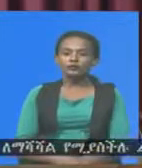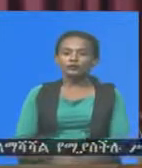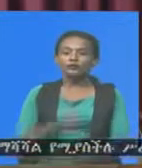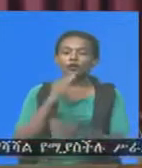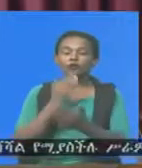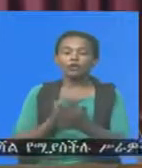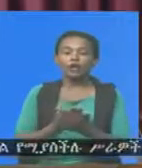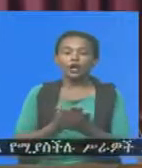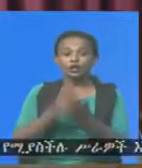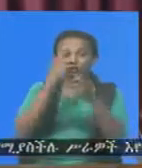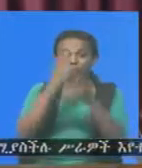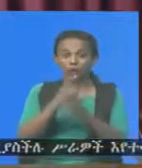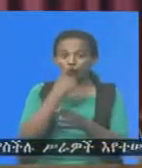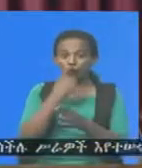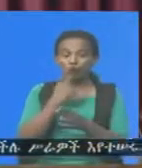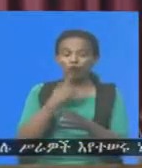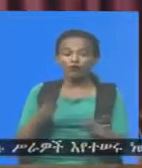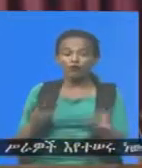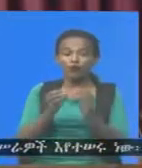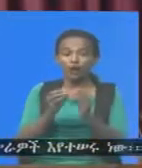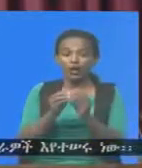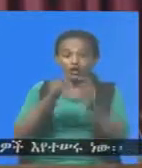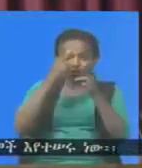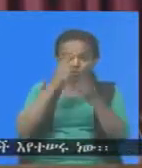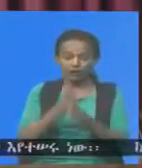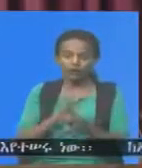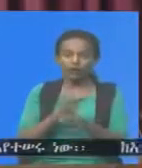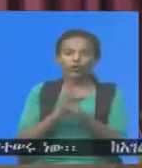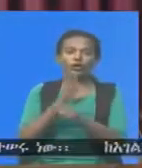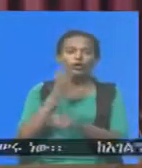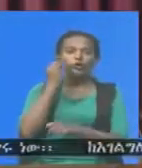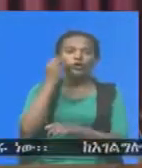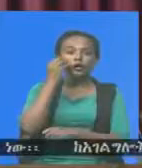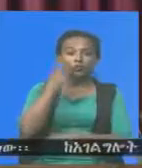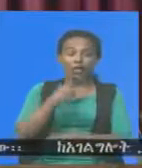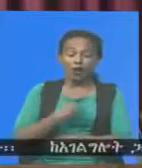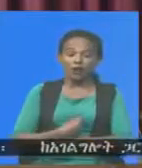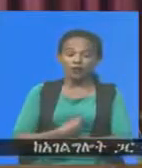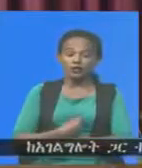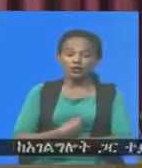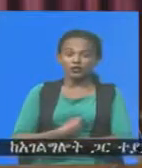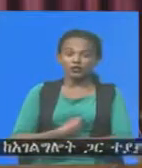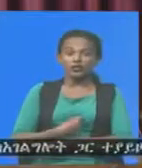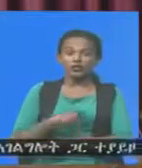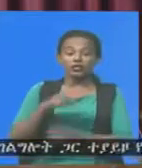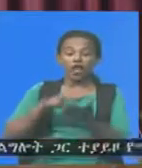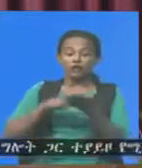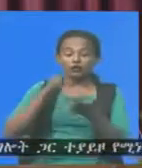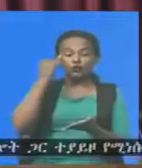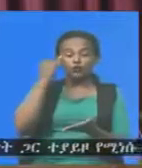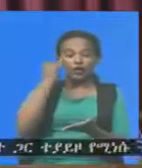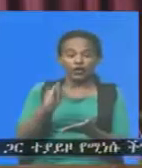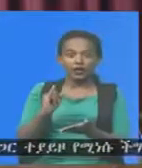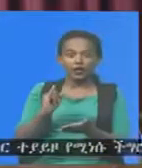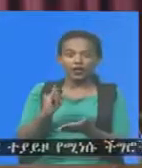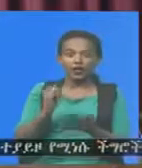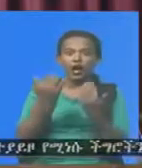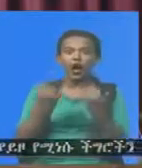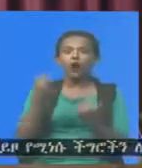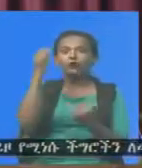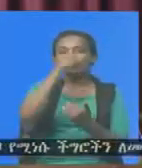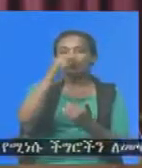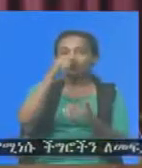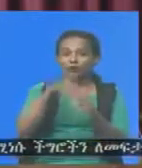አመሰግናለሁ የተከበሩ አፈ ጉባኤ። የተከበሩ የምክር ቤት አባል ያነሱት ጥያቄ አሁን ኢትዮጵያ